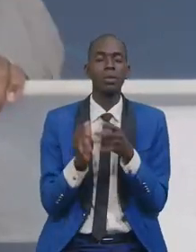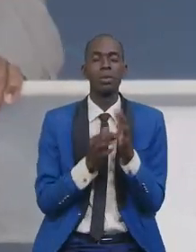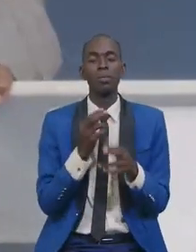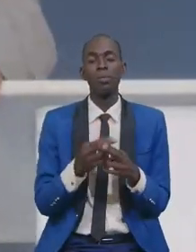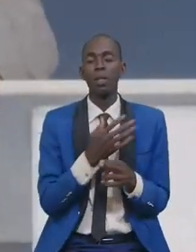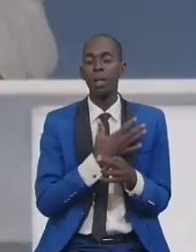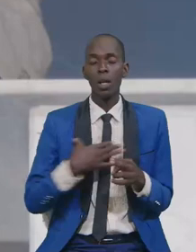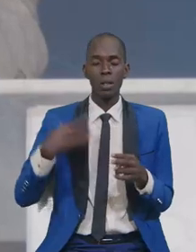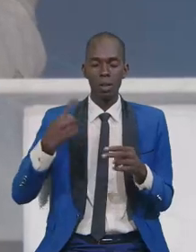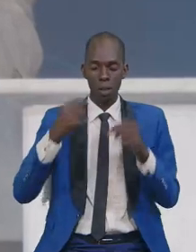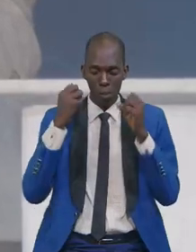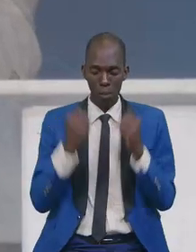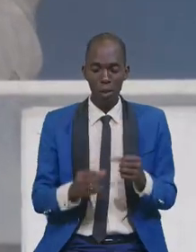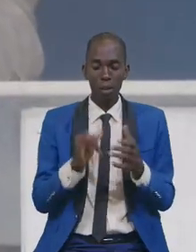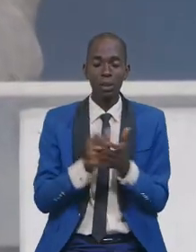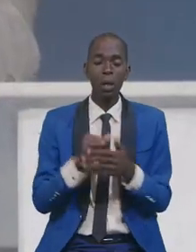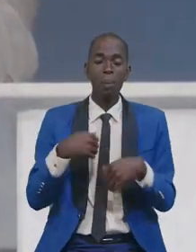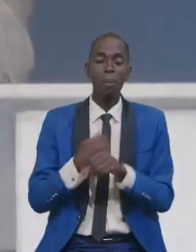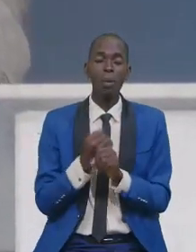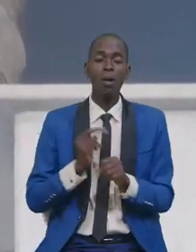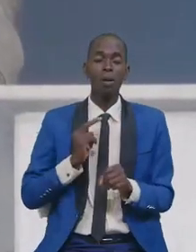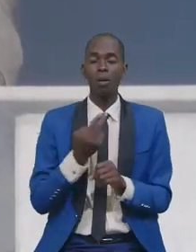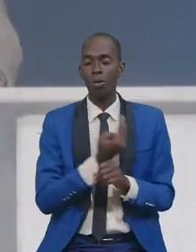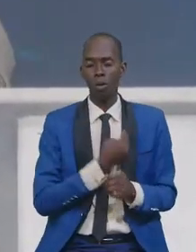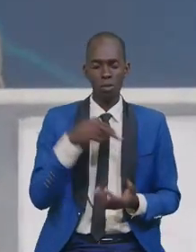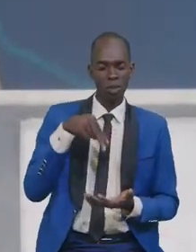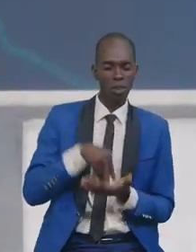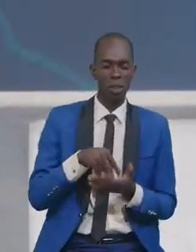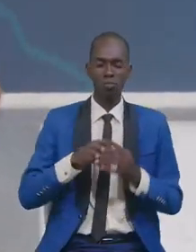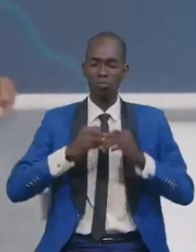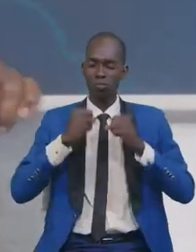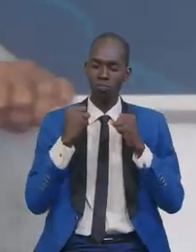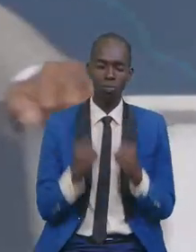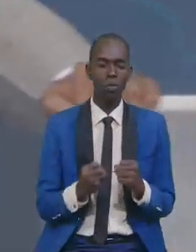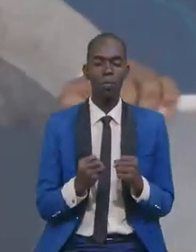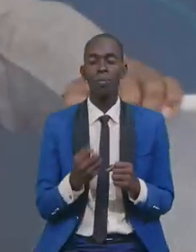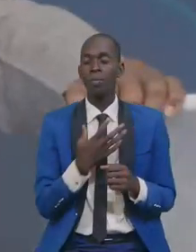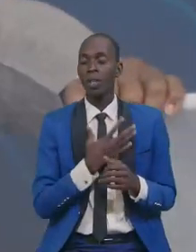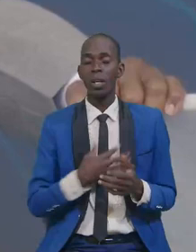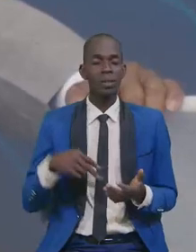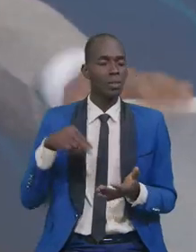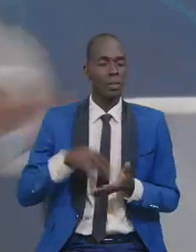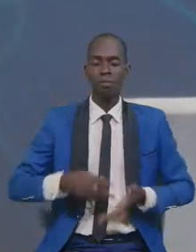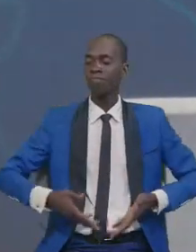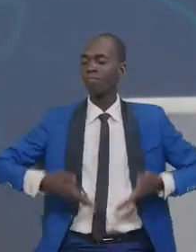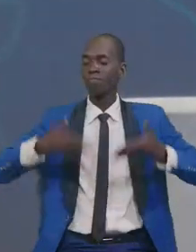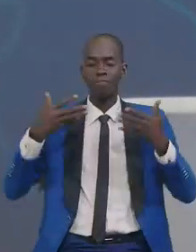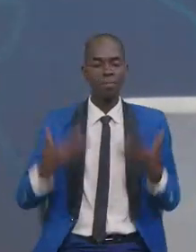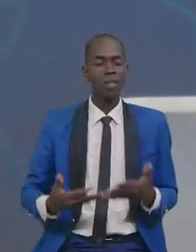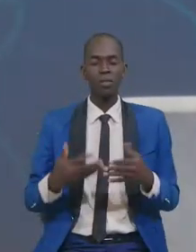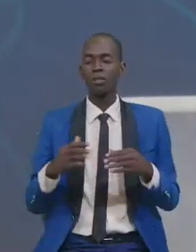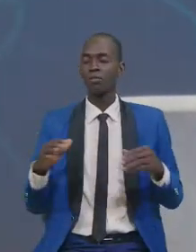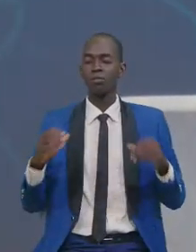monde, et la puissance qui nous amène à tenir ferme, en bonne